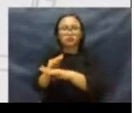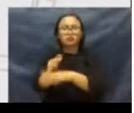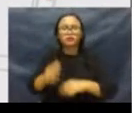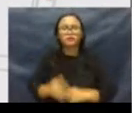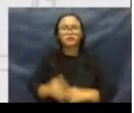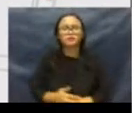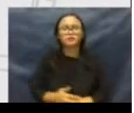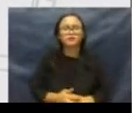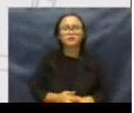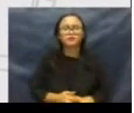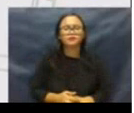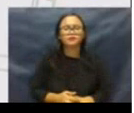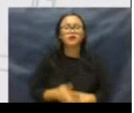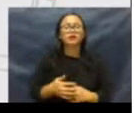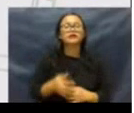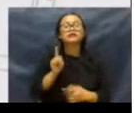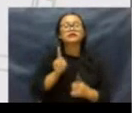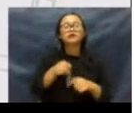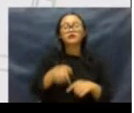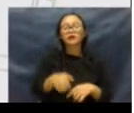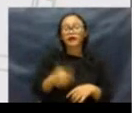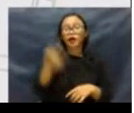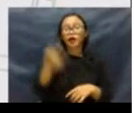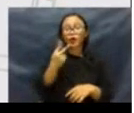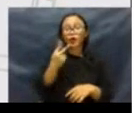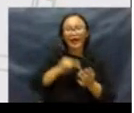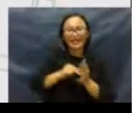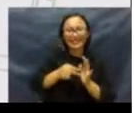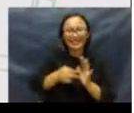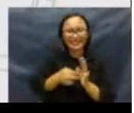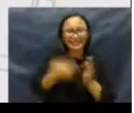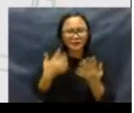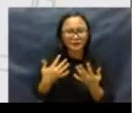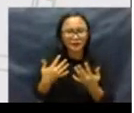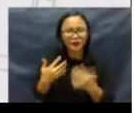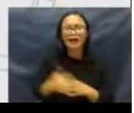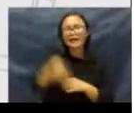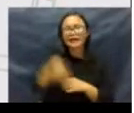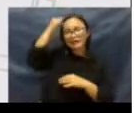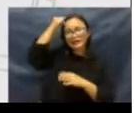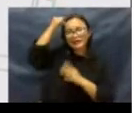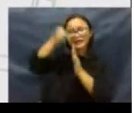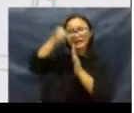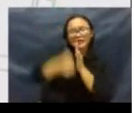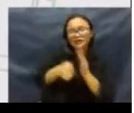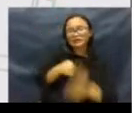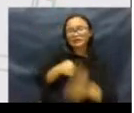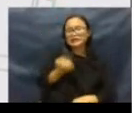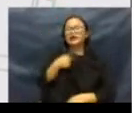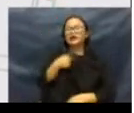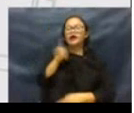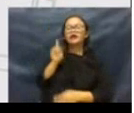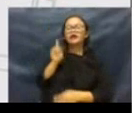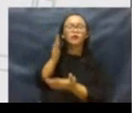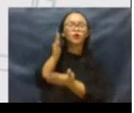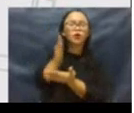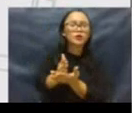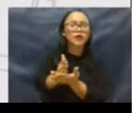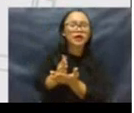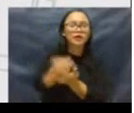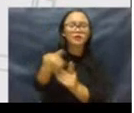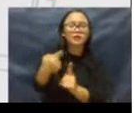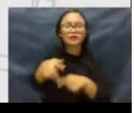kalau menurut definisi ini, critical thinking itu bentuknya adalah keputusan dan derajat keyakinan terhadap